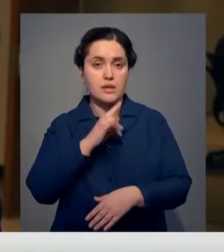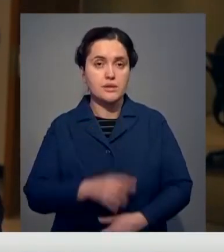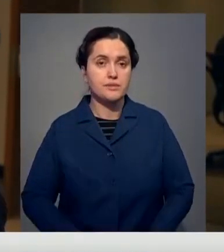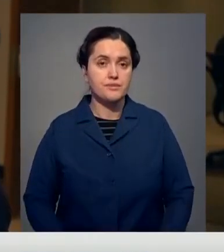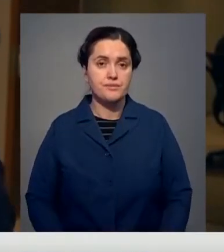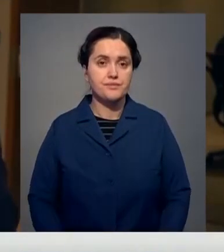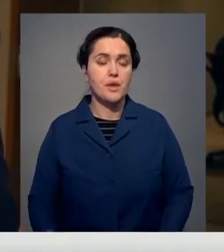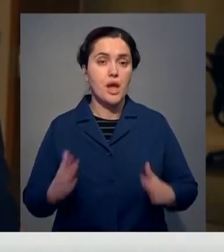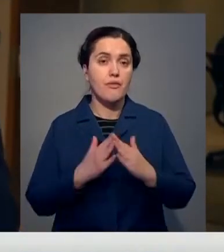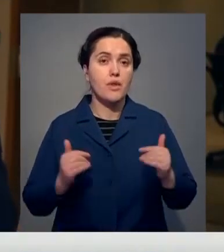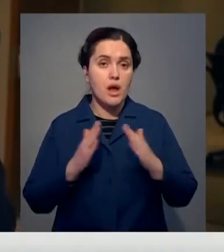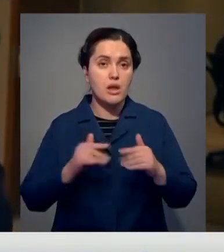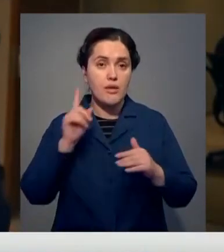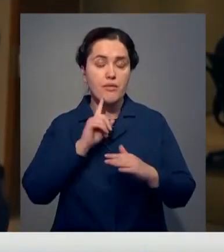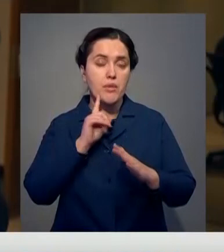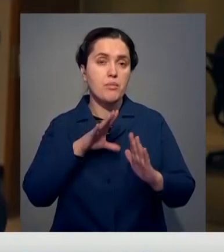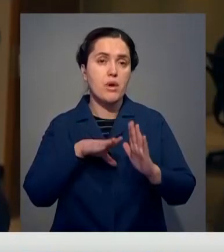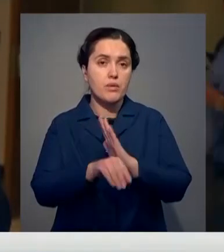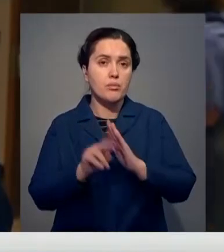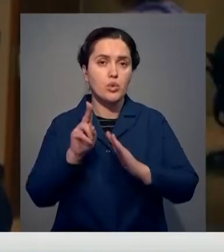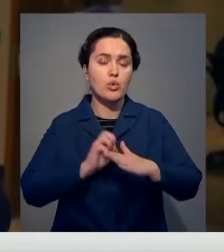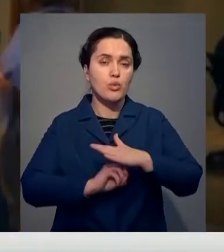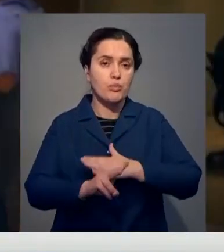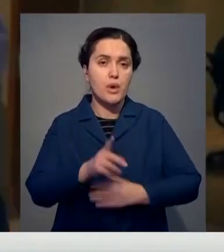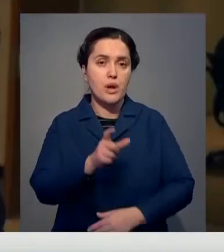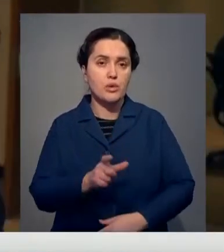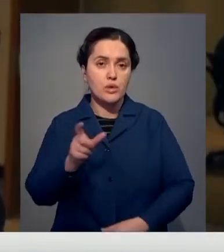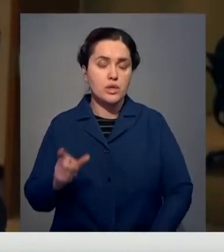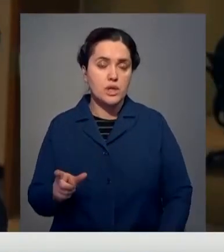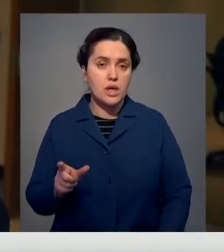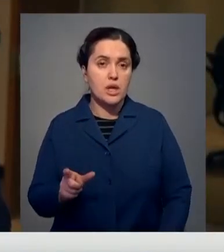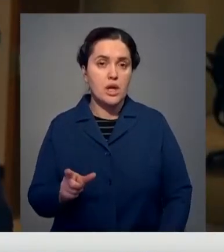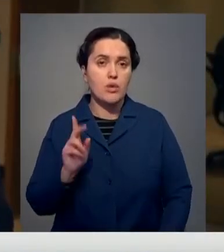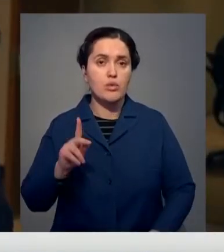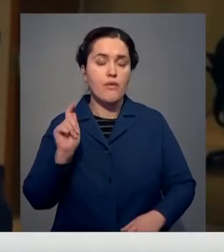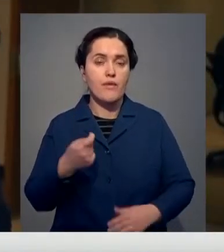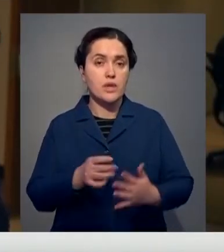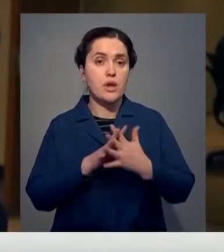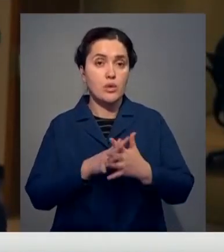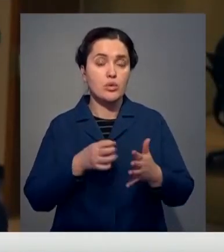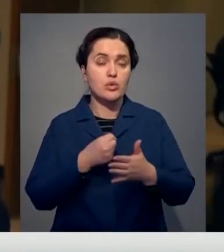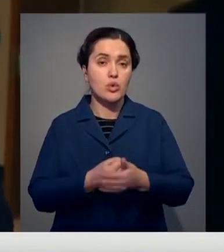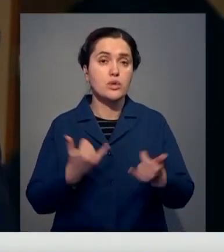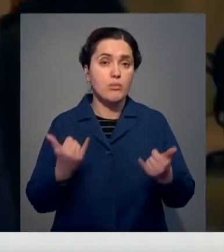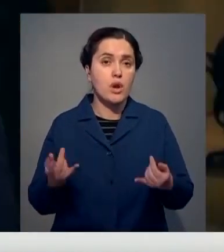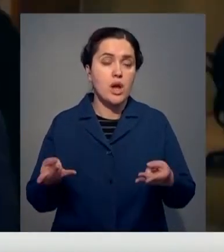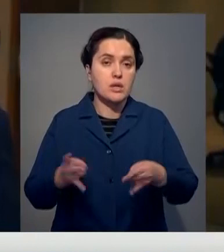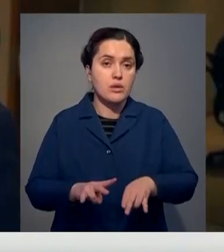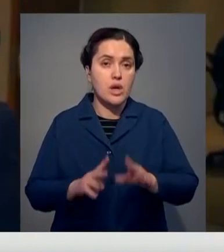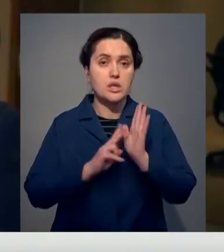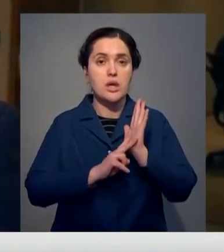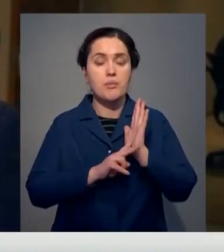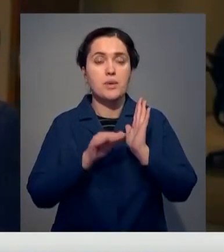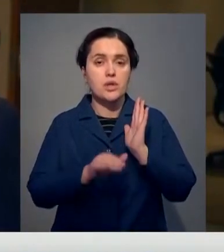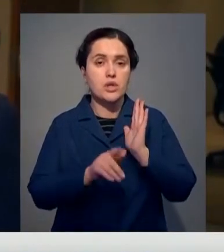в лагерях для временно перемещенных лиц на территории конфликтных зон до сих пор находится порядка 70